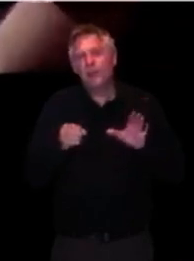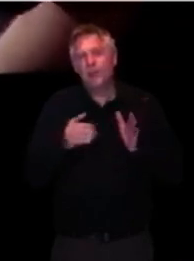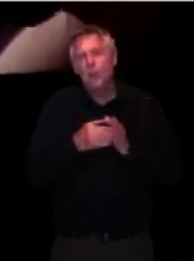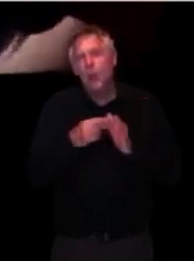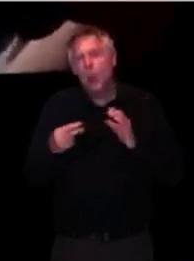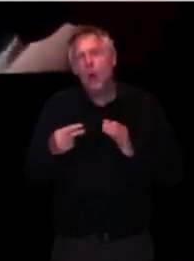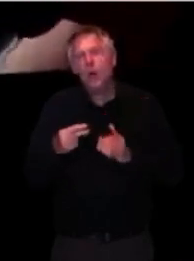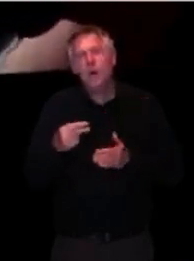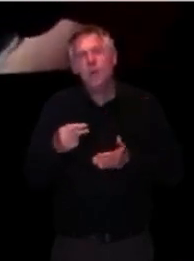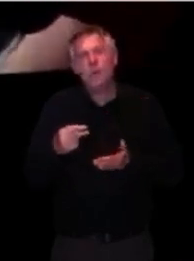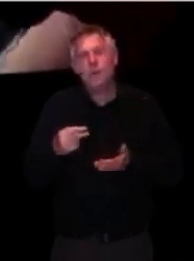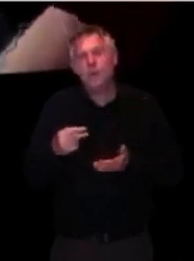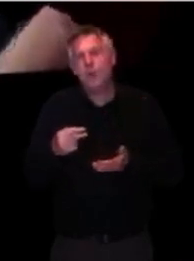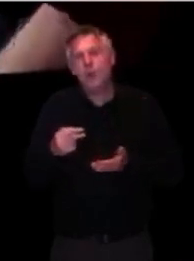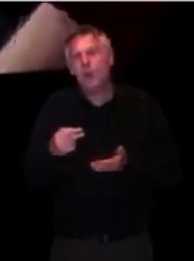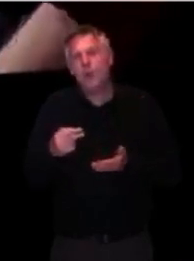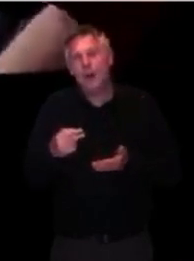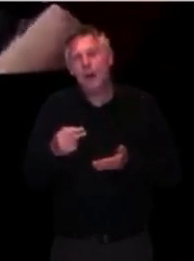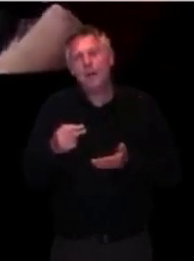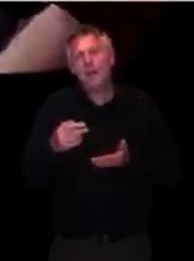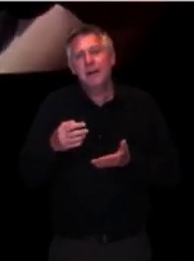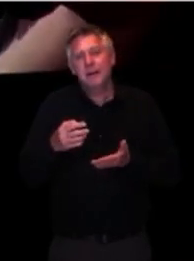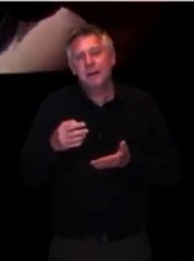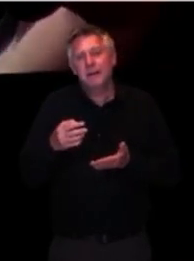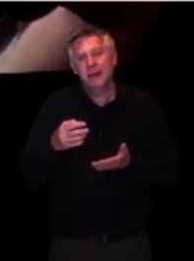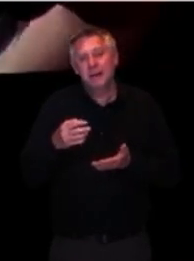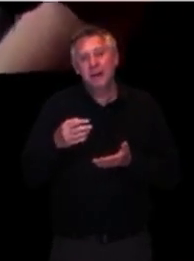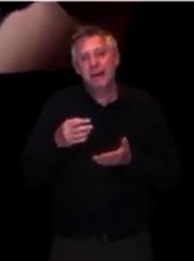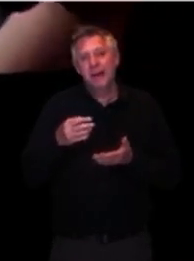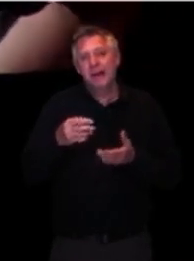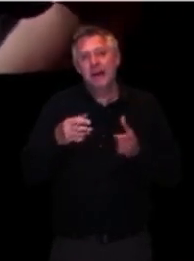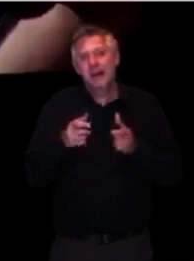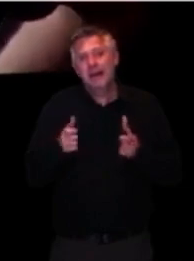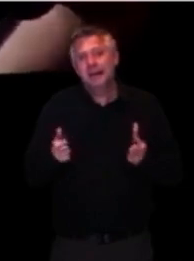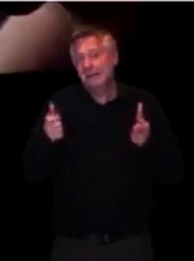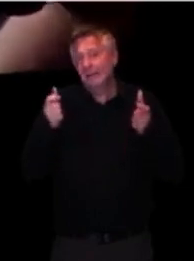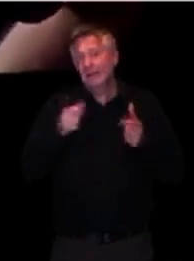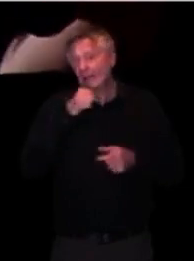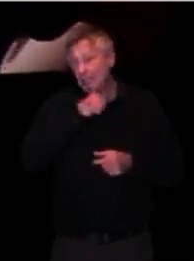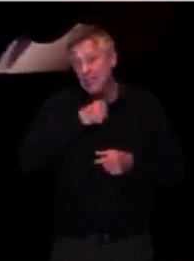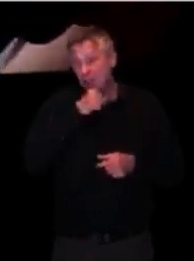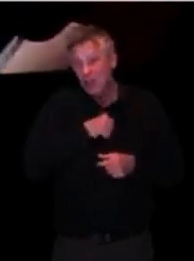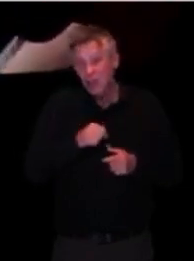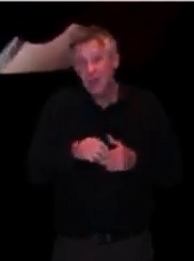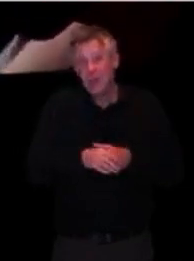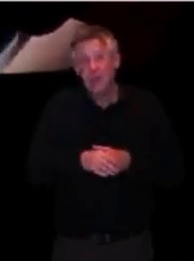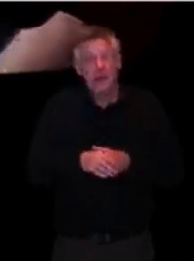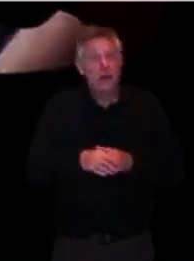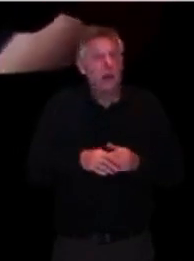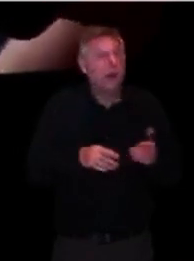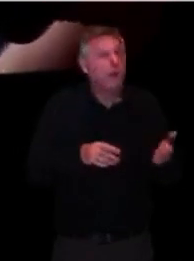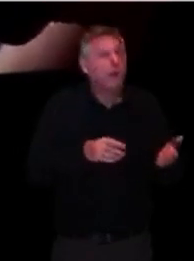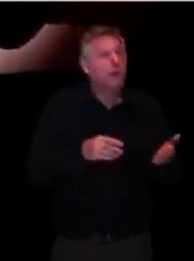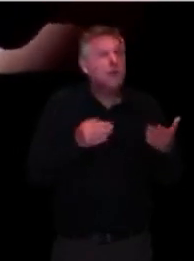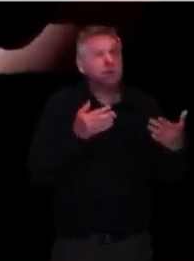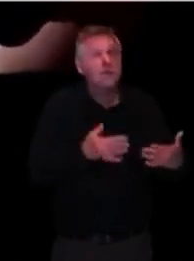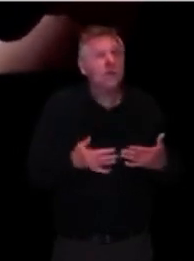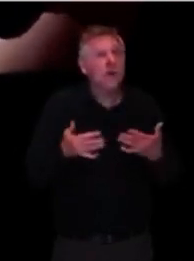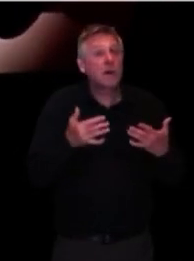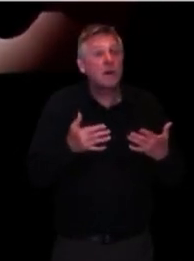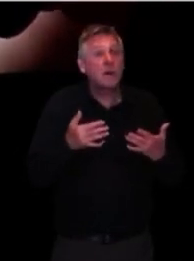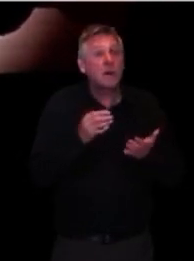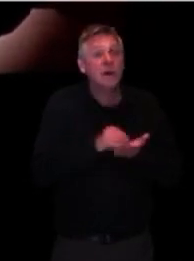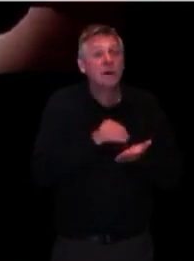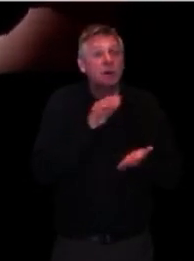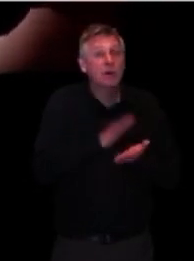et moi je veux bien répondre à Madame Le Cerf si vous voulez on prend le chiffre qui vous est le plus favorable c'est-à-dire celui des inscriptions sur